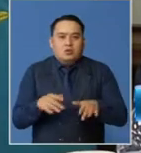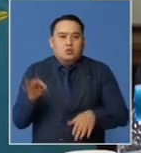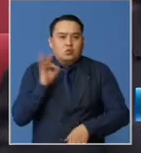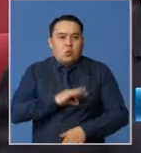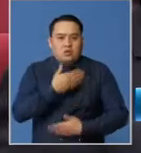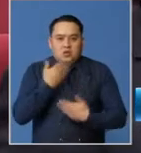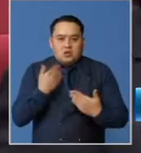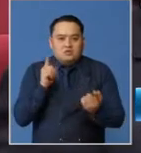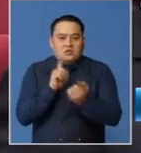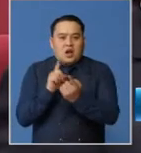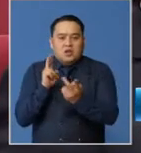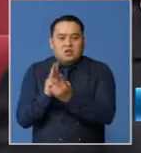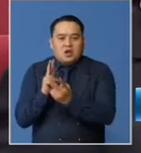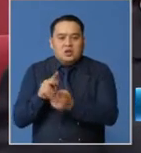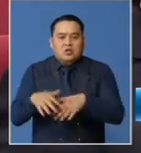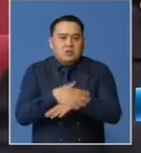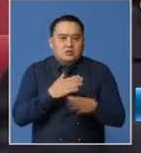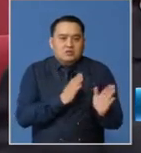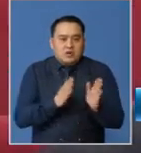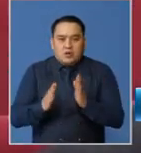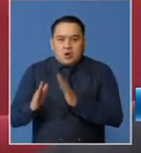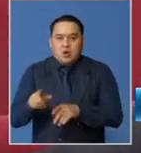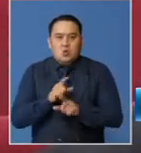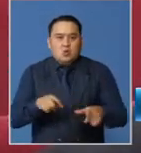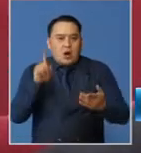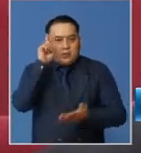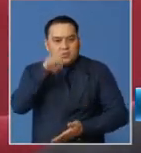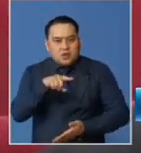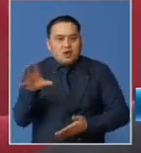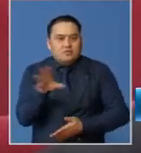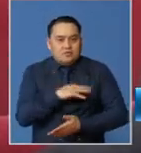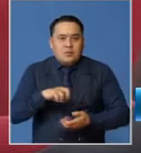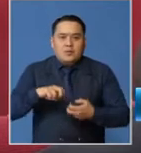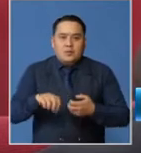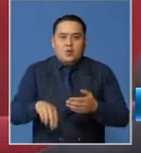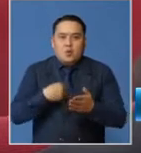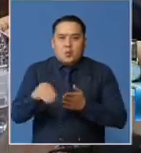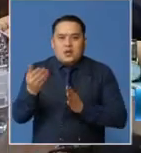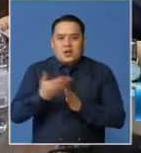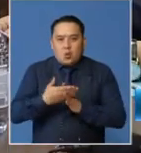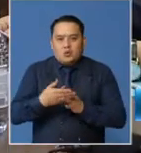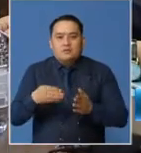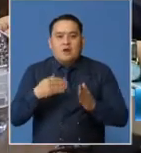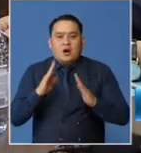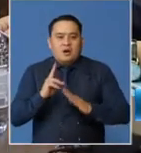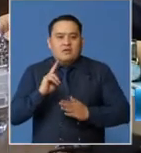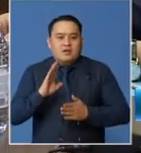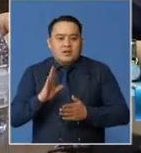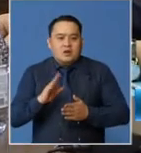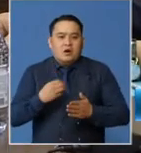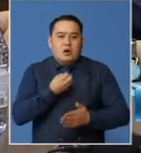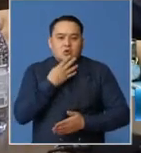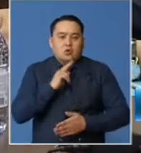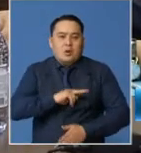толка. Нужно встречаться с населением систематически. Люди должны знать все нюансы приобретения льготного жилья. В этом плане хорошую